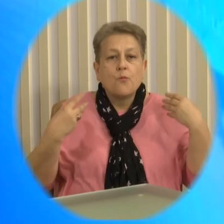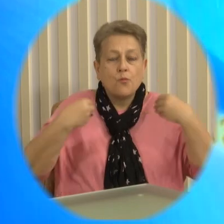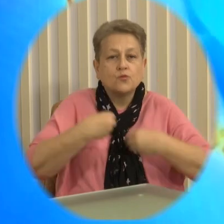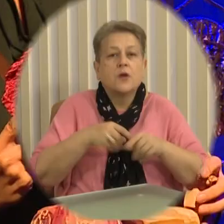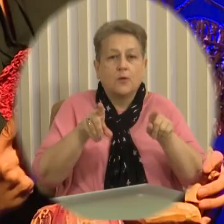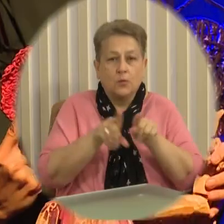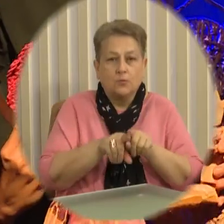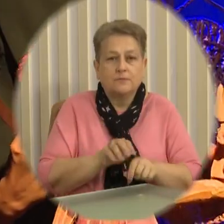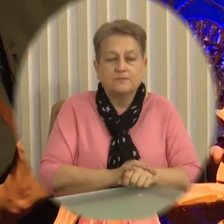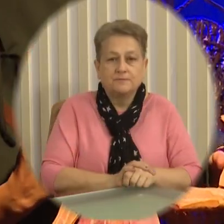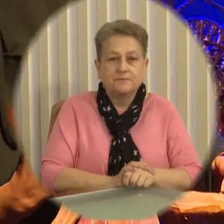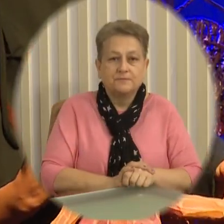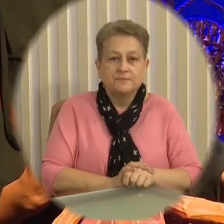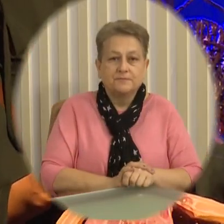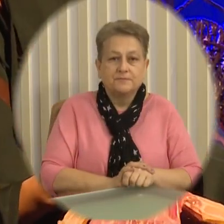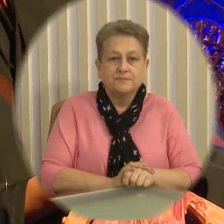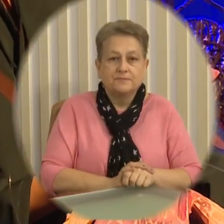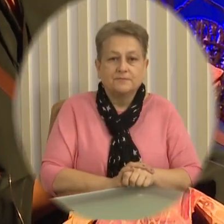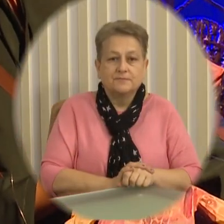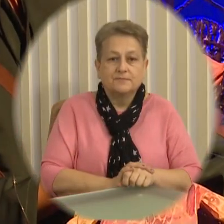ներկայացման մեջ։